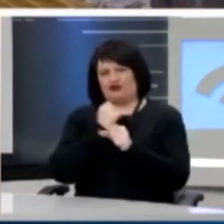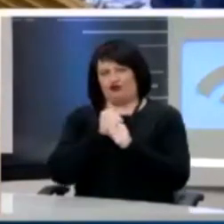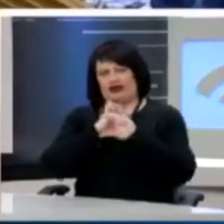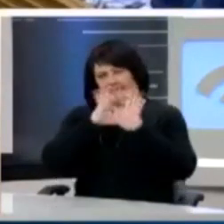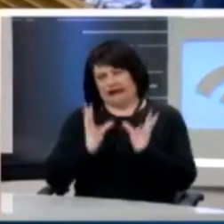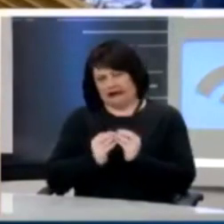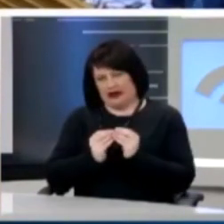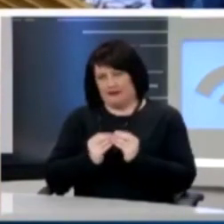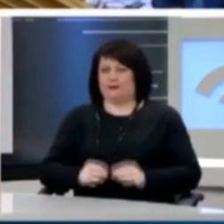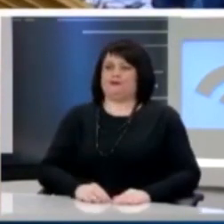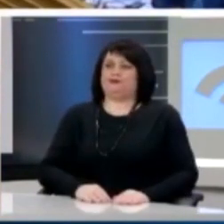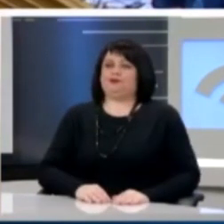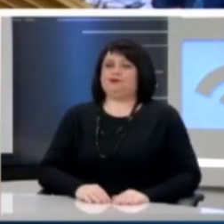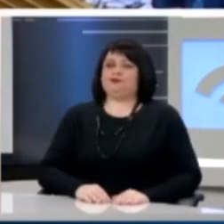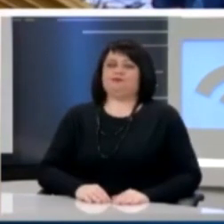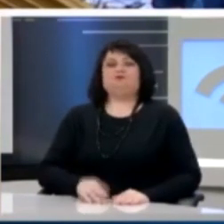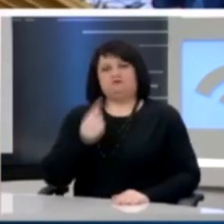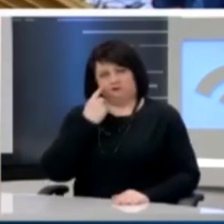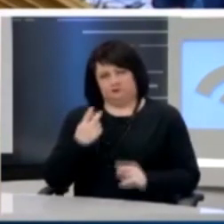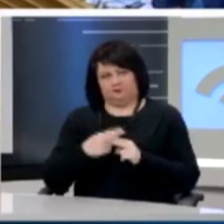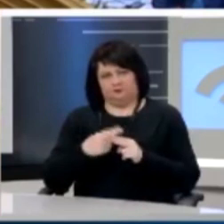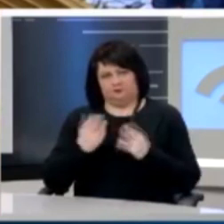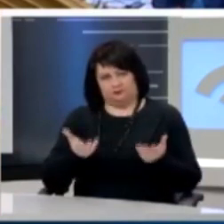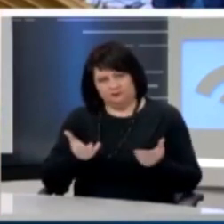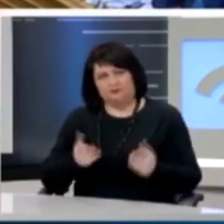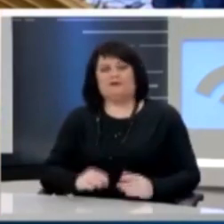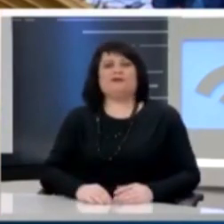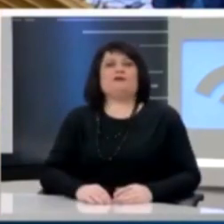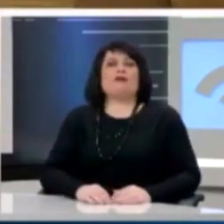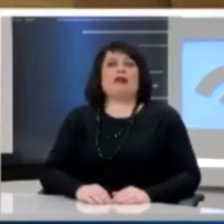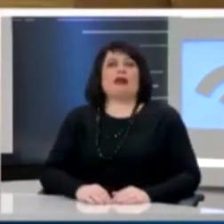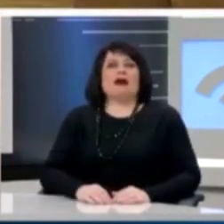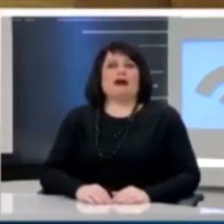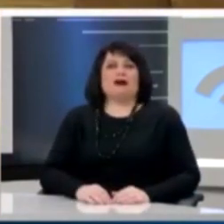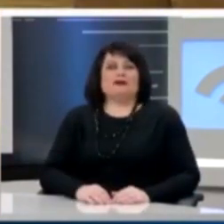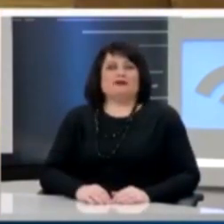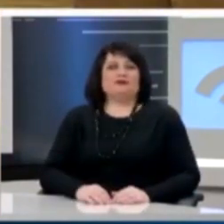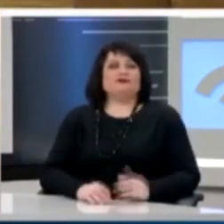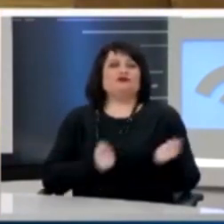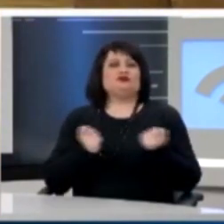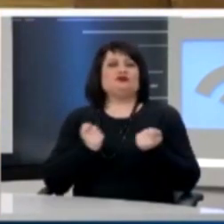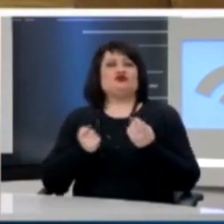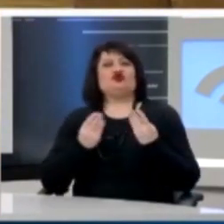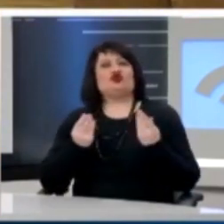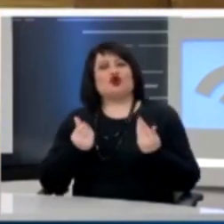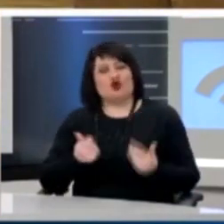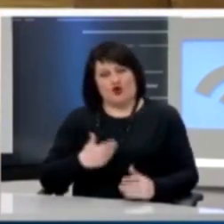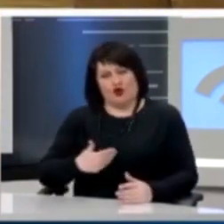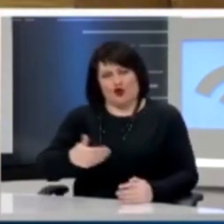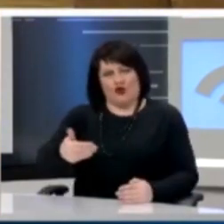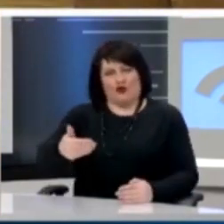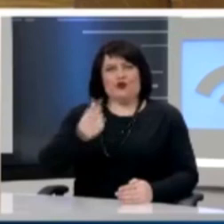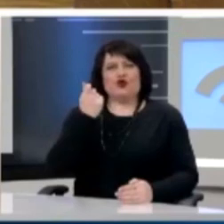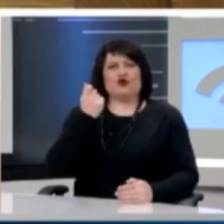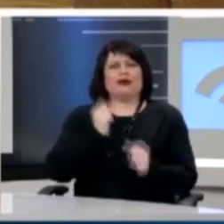εργατικού δυναμικού. Είναι χαρακτηριστικό ότι για χάρη της διαχείρισης της